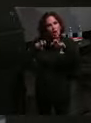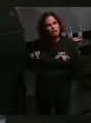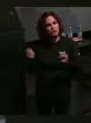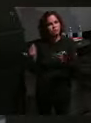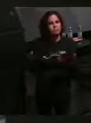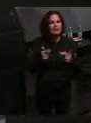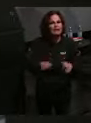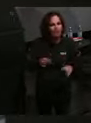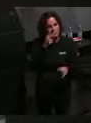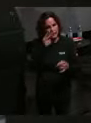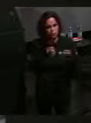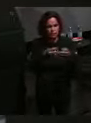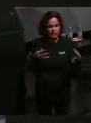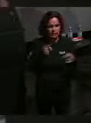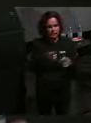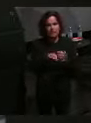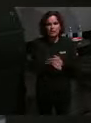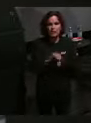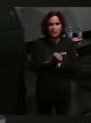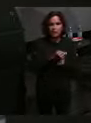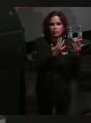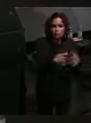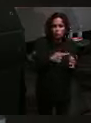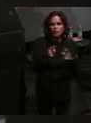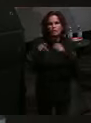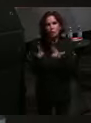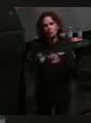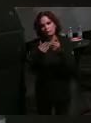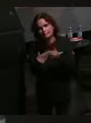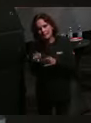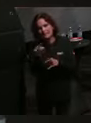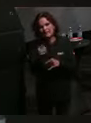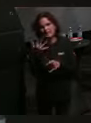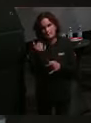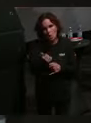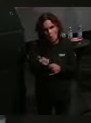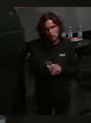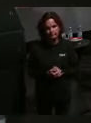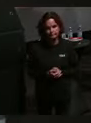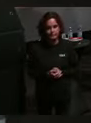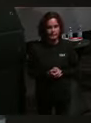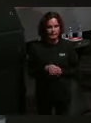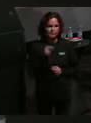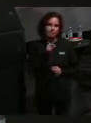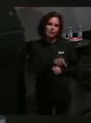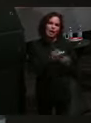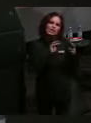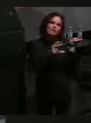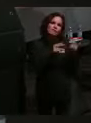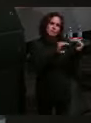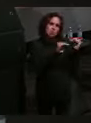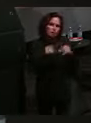sett på utviklingen I kraftproduksjon og kraftforbruk de kommende 5 årene. Og da ser vi at kraftbalansen blir